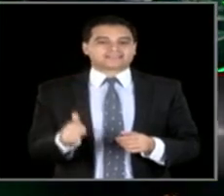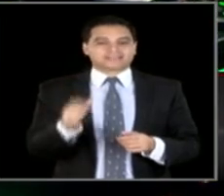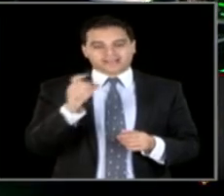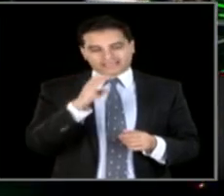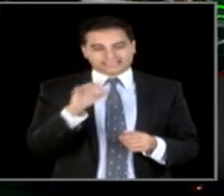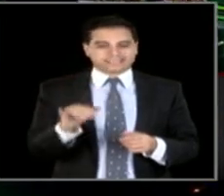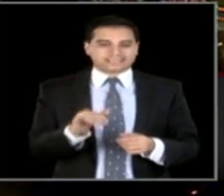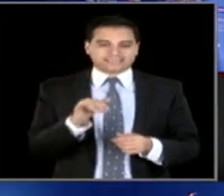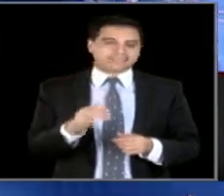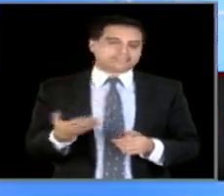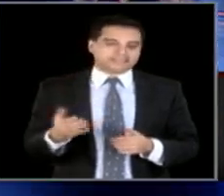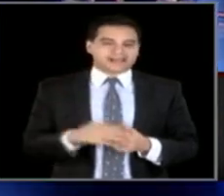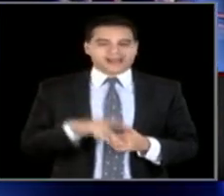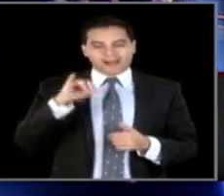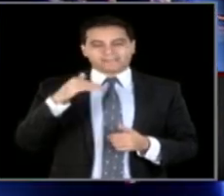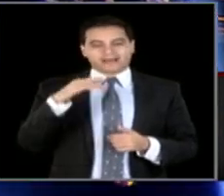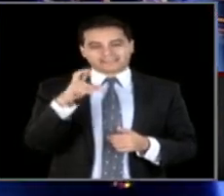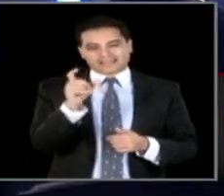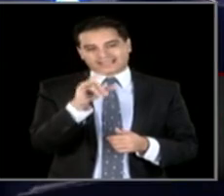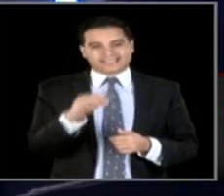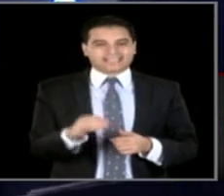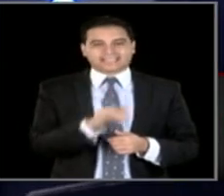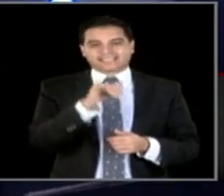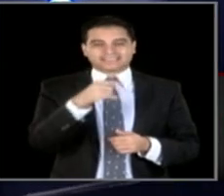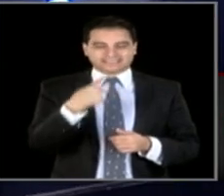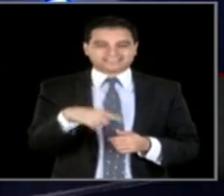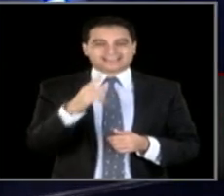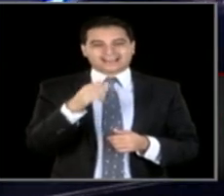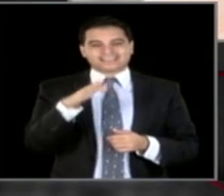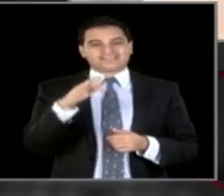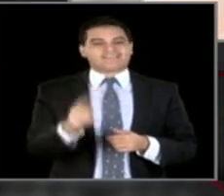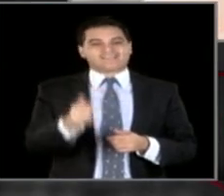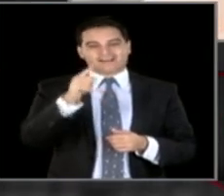محمد المخزنجي. برافو عليك يا إسراء، 10 نقاط.